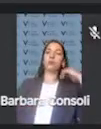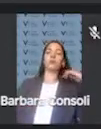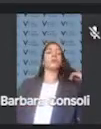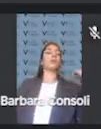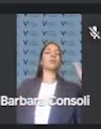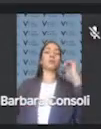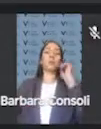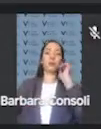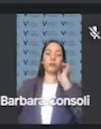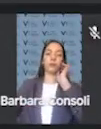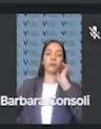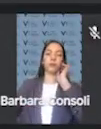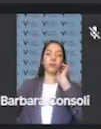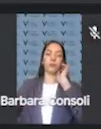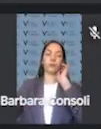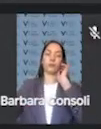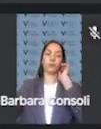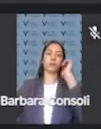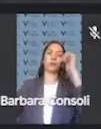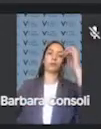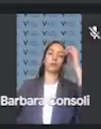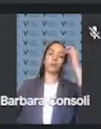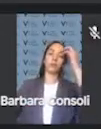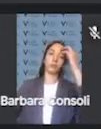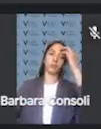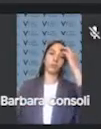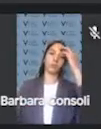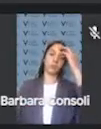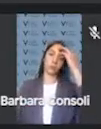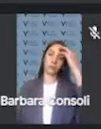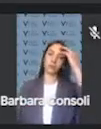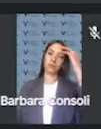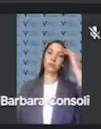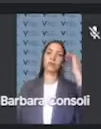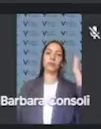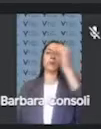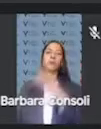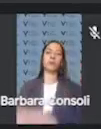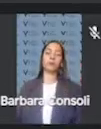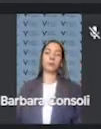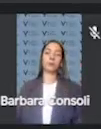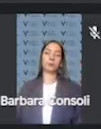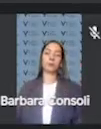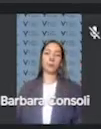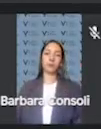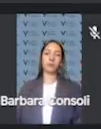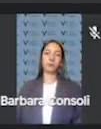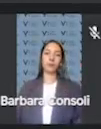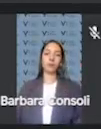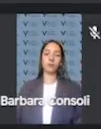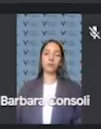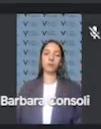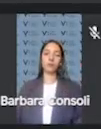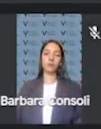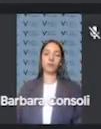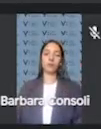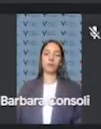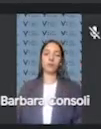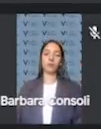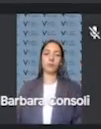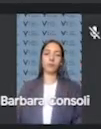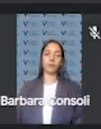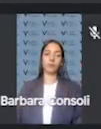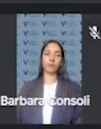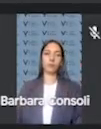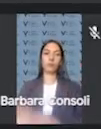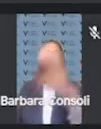territorio, sostiene la ricerca di qualità e favorisce la nascita di nuove iniziative imprenditoriali nate dai gruppi di ricerca. Inoltre, ha